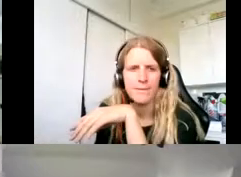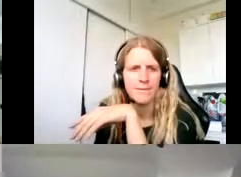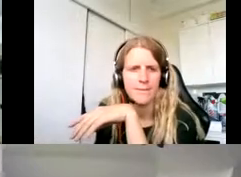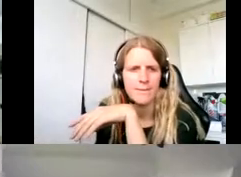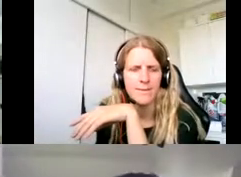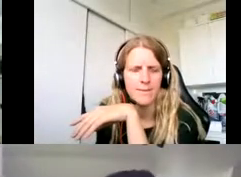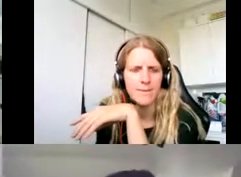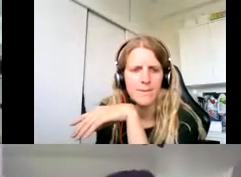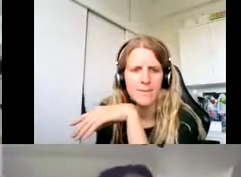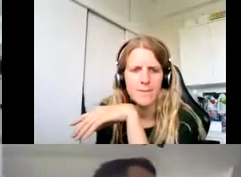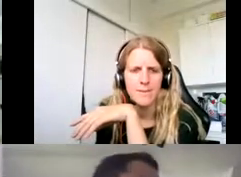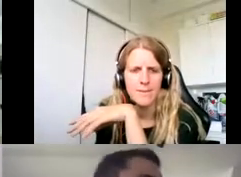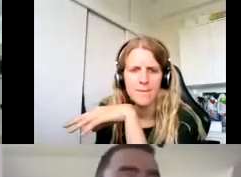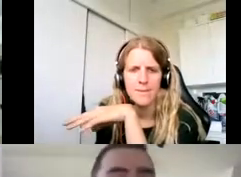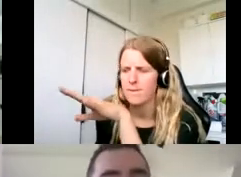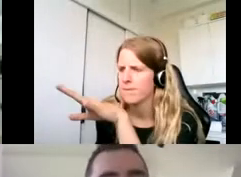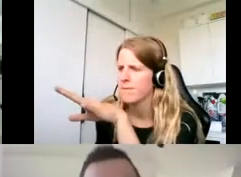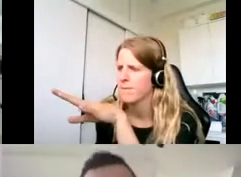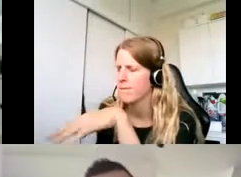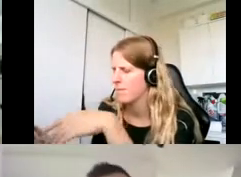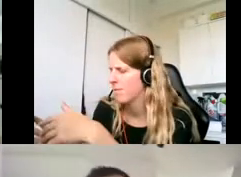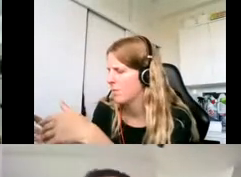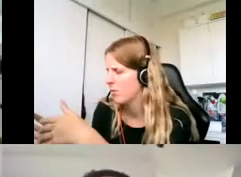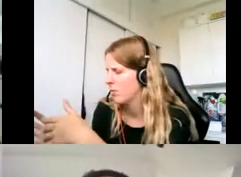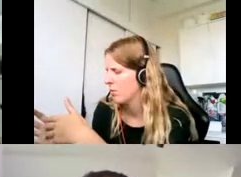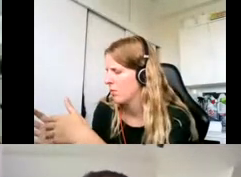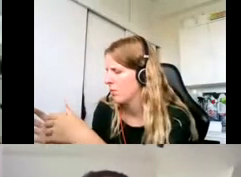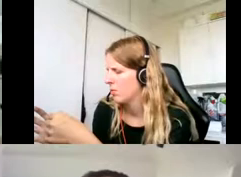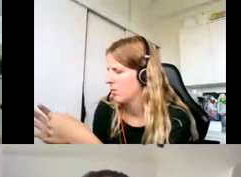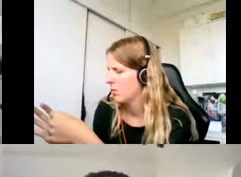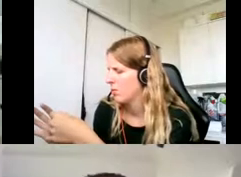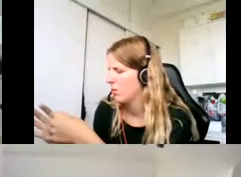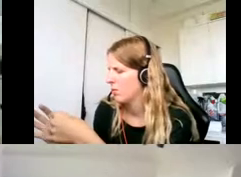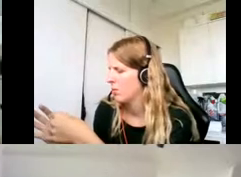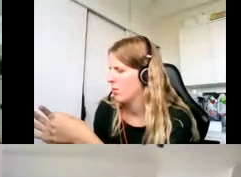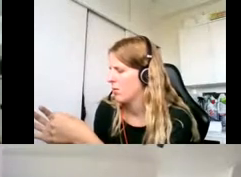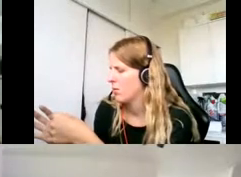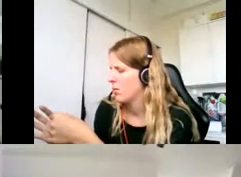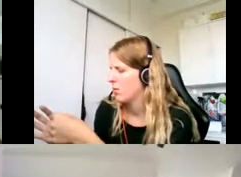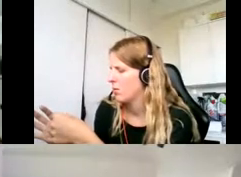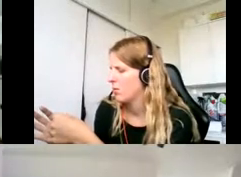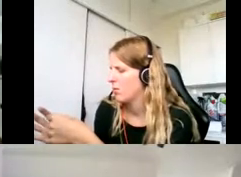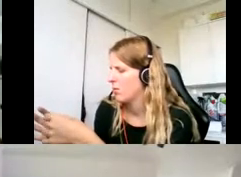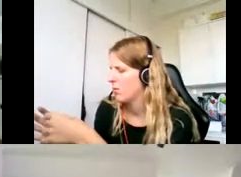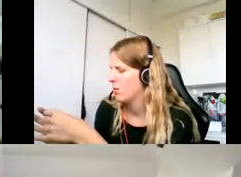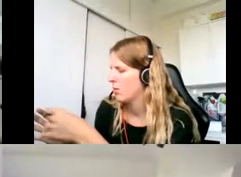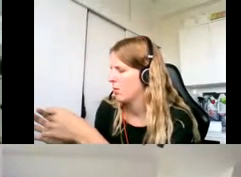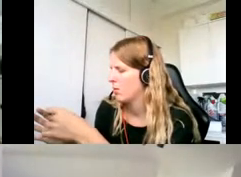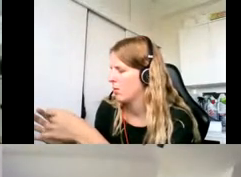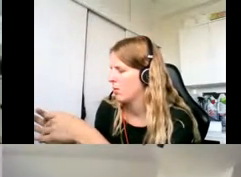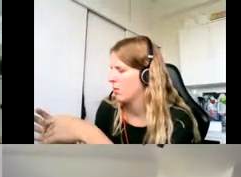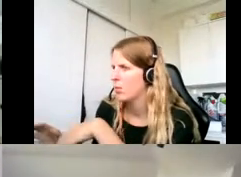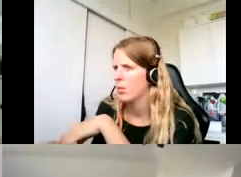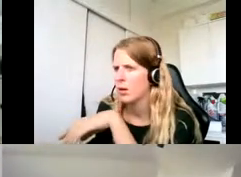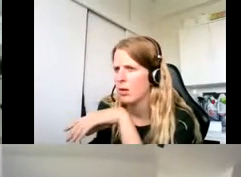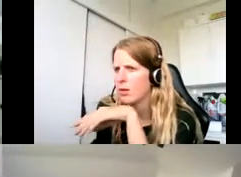nee? Er zijn er die het dan gedecentraliseerd hebben bijvoorbeeld en gezegd, we doen gewoon 2 locaties, dat is dan een decentrale werking en het van daaruit